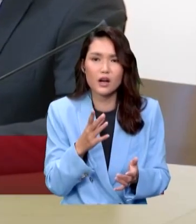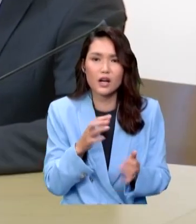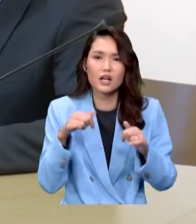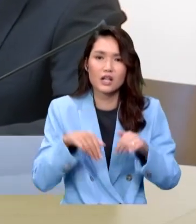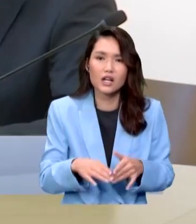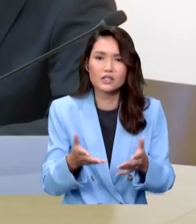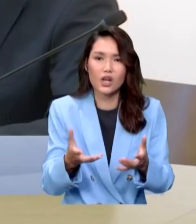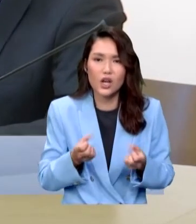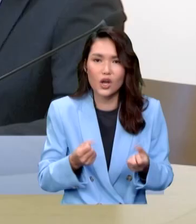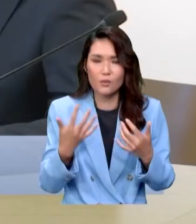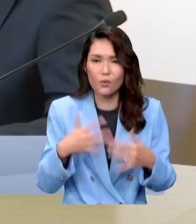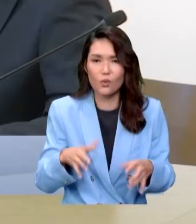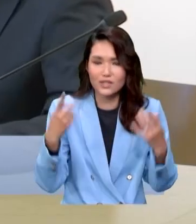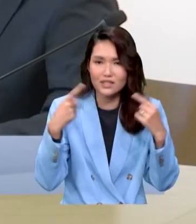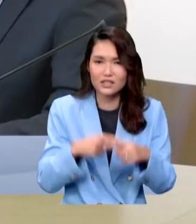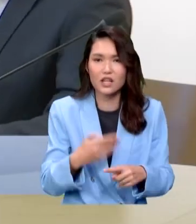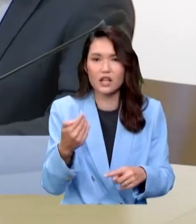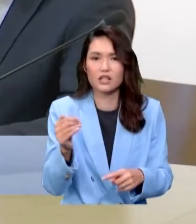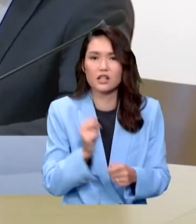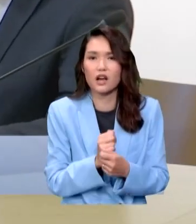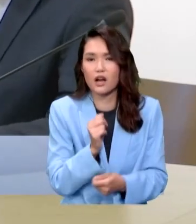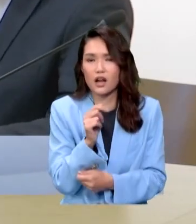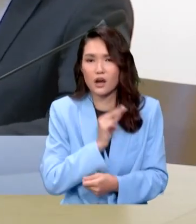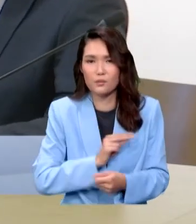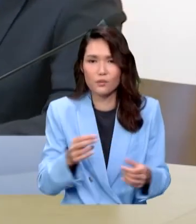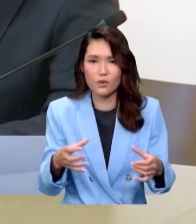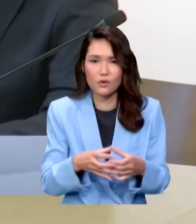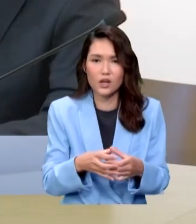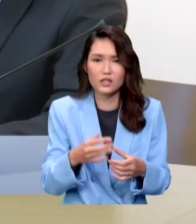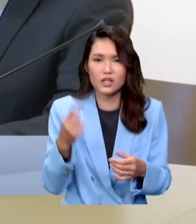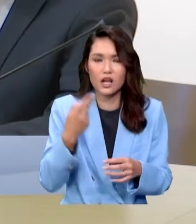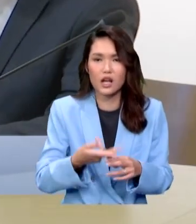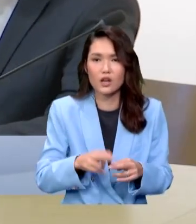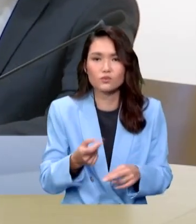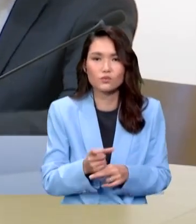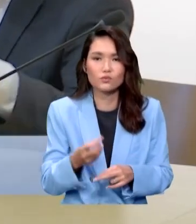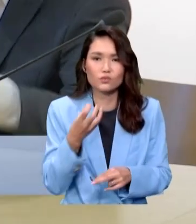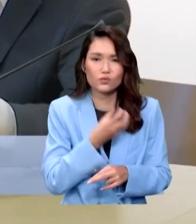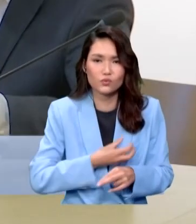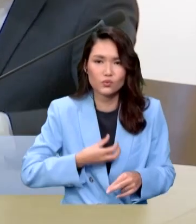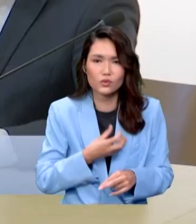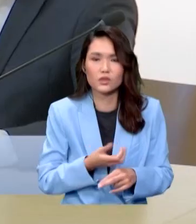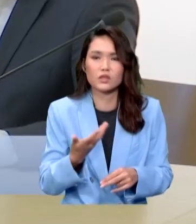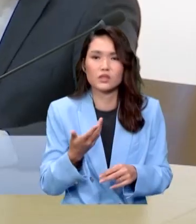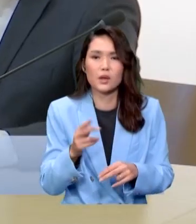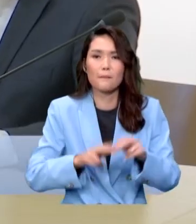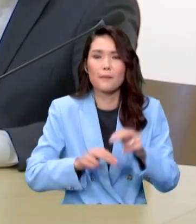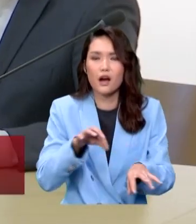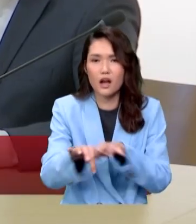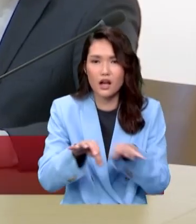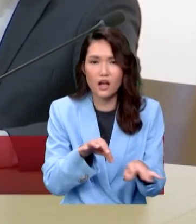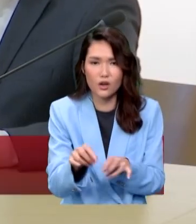Решения принимаются технически, работниками, принимаются инженерами, проектировщиками.